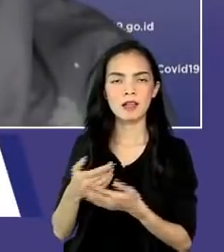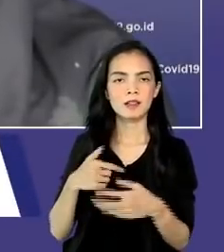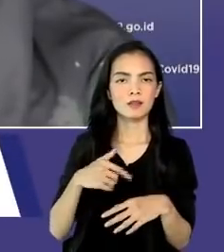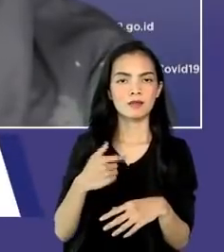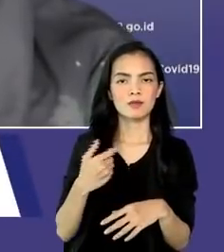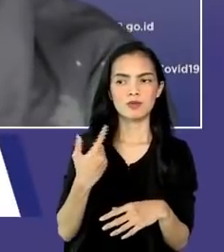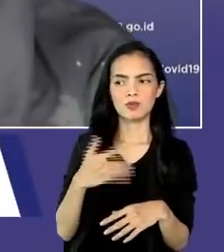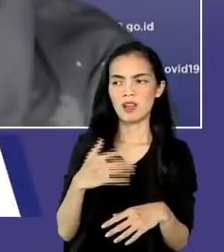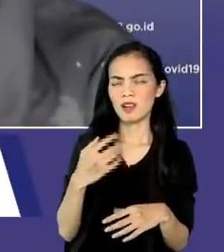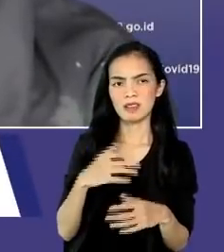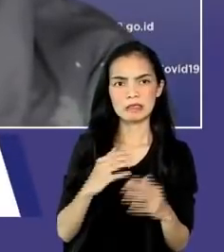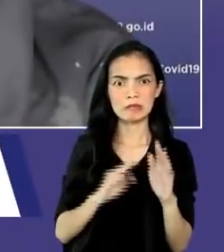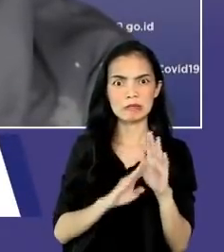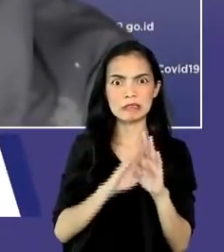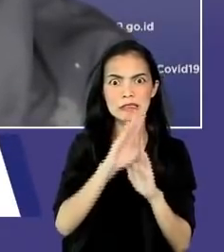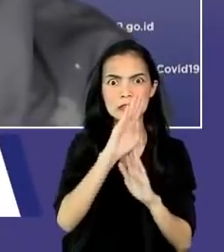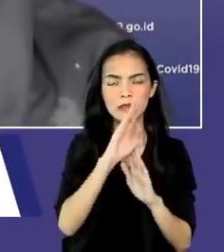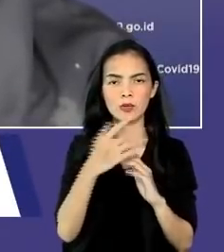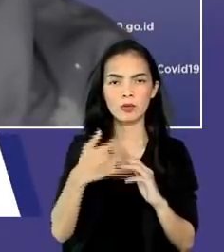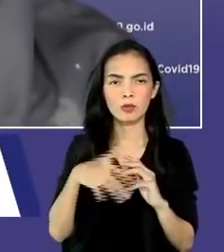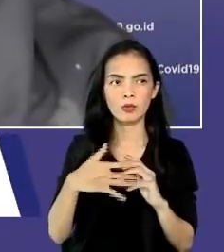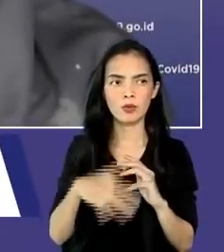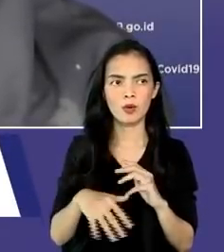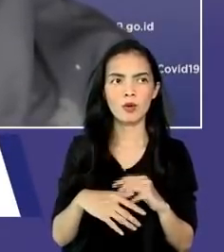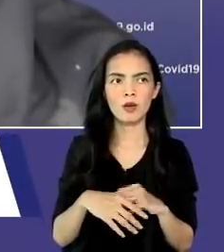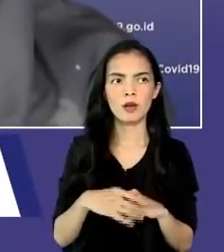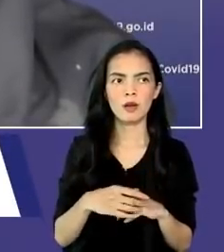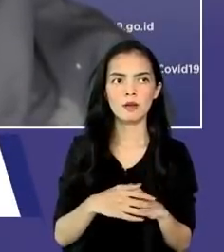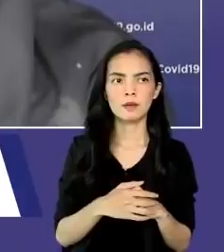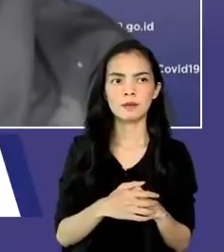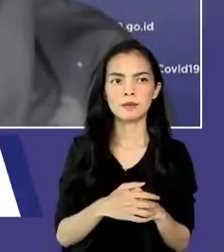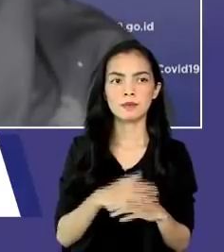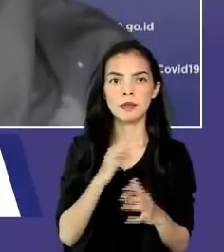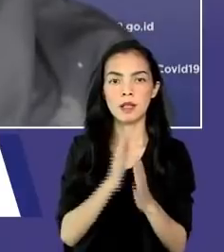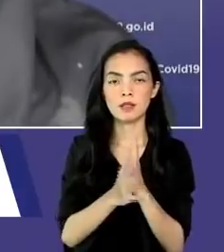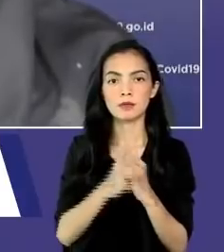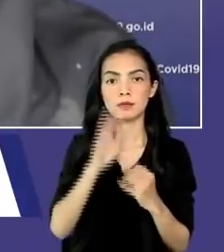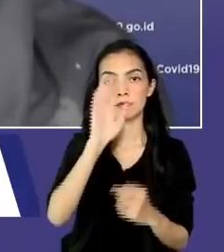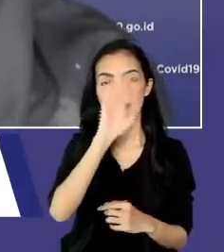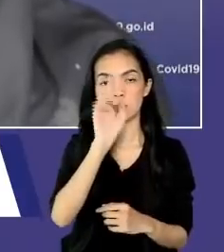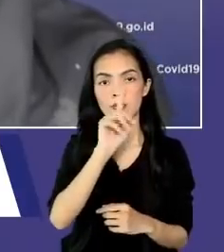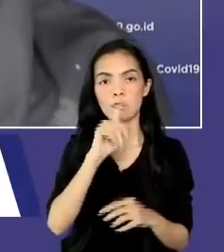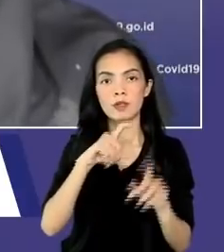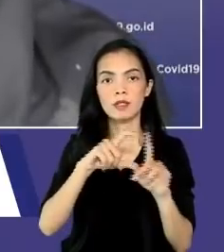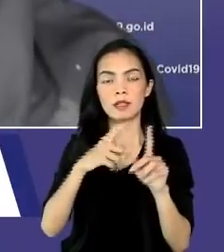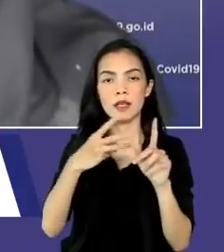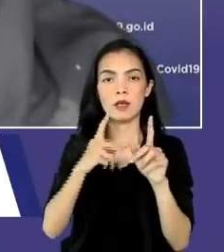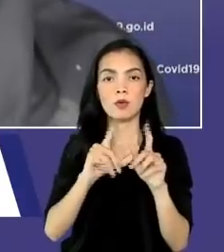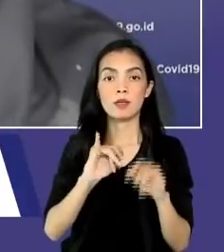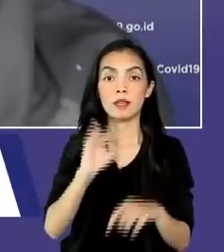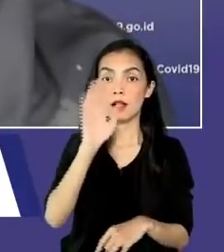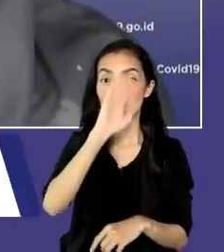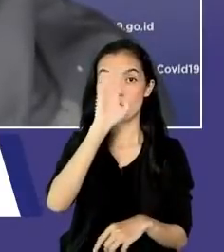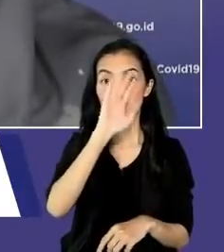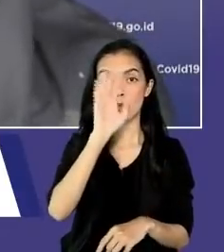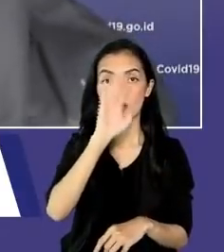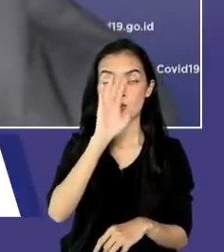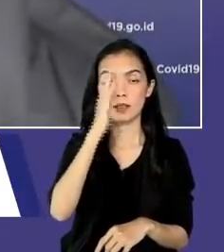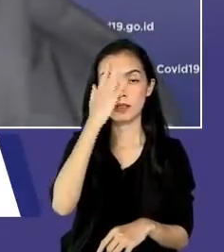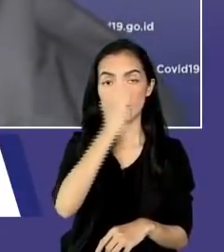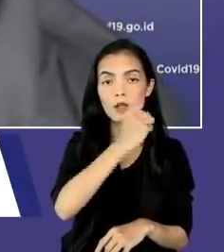mengkhawatirkan beberapa kali tembus ya, kita pecah rekor. Langsung kita sapa ya Dr. Dewinya ya. Hai Dr.